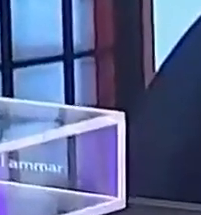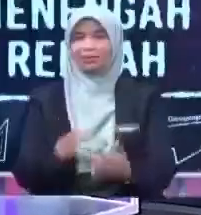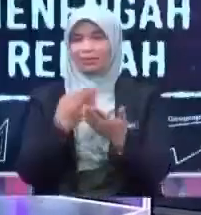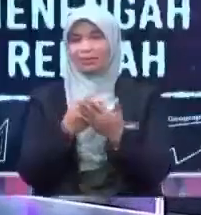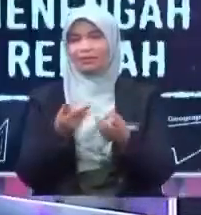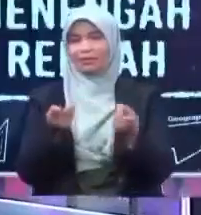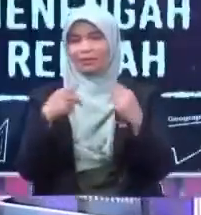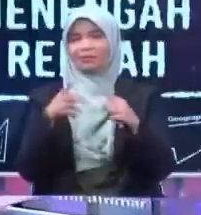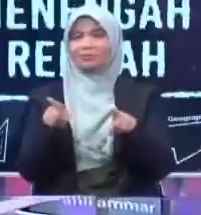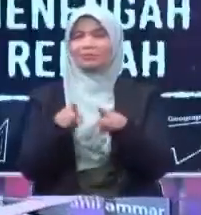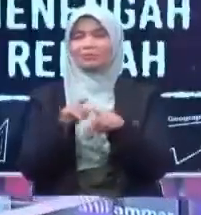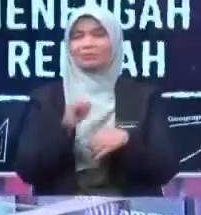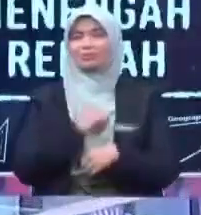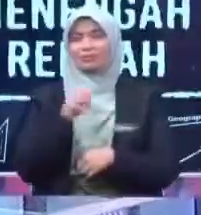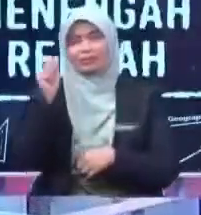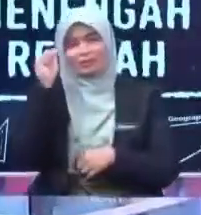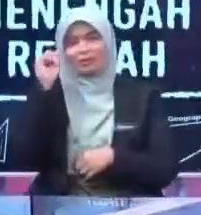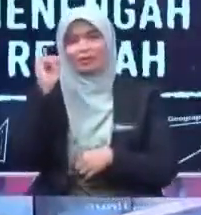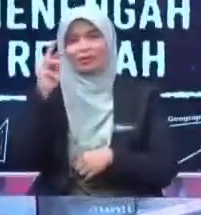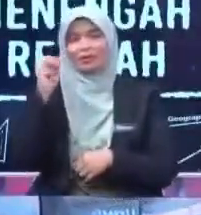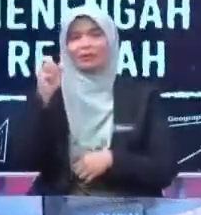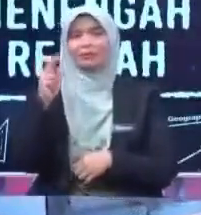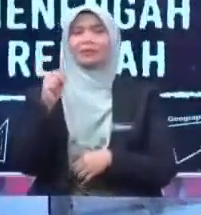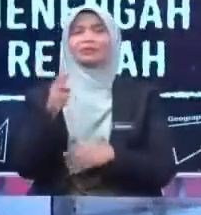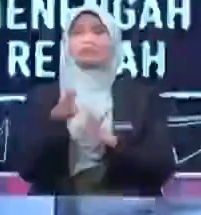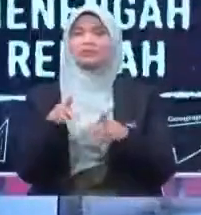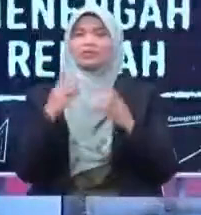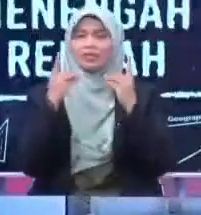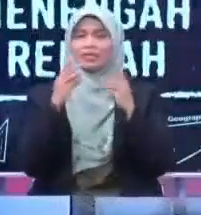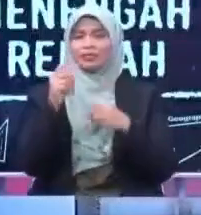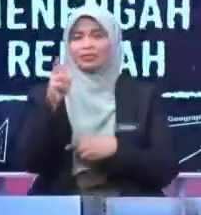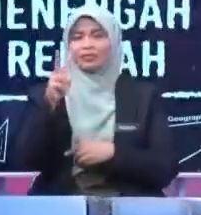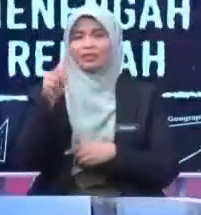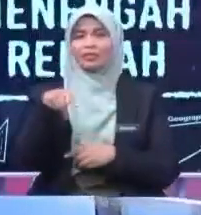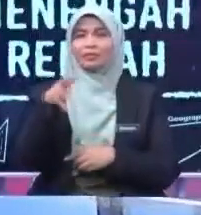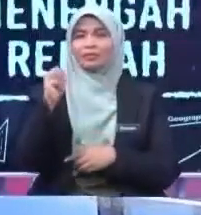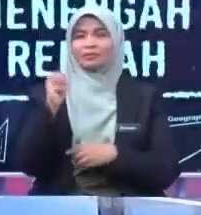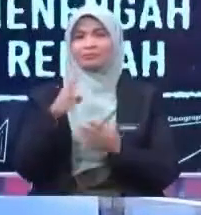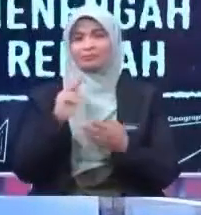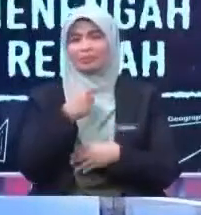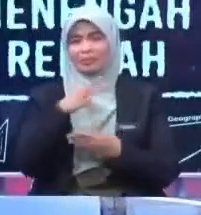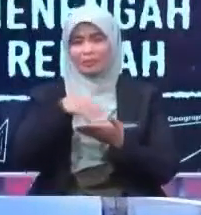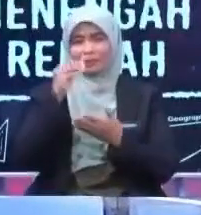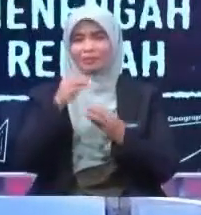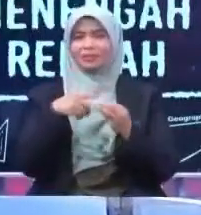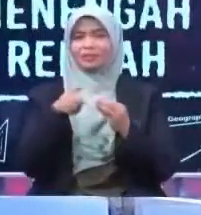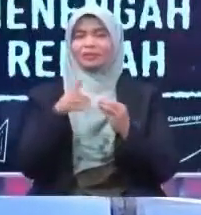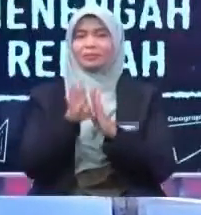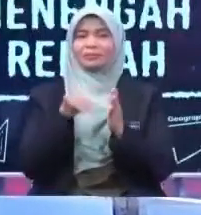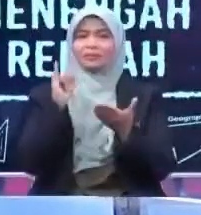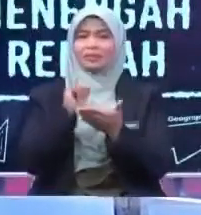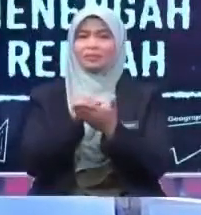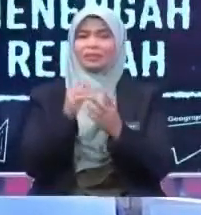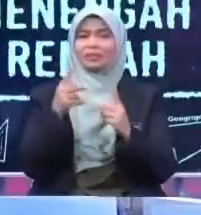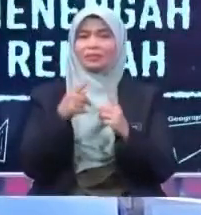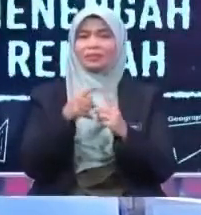Kembali bersama saya Aiman Sufian Azman di Didik TV KPM. Hari ini kita belajar berkaitan dengan topik beriman